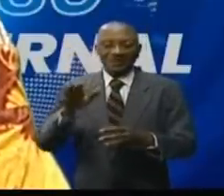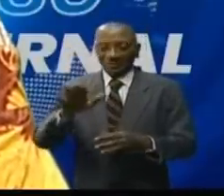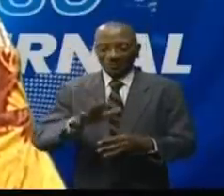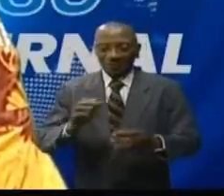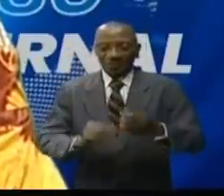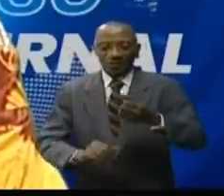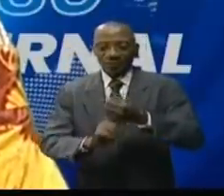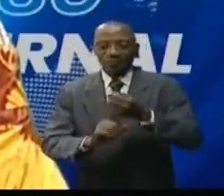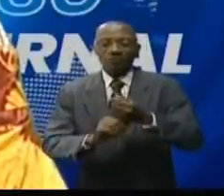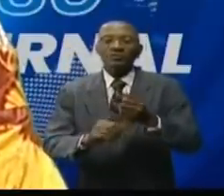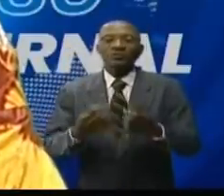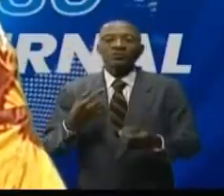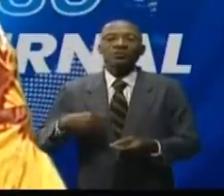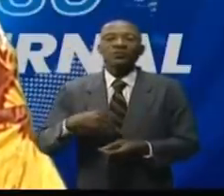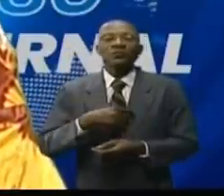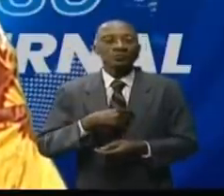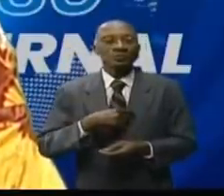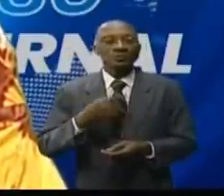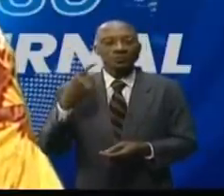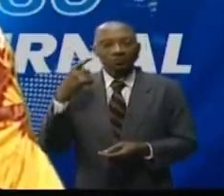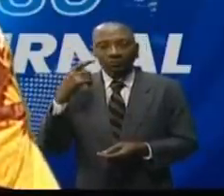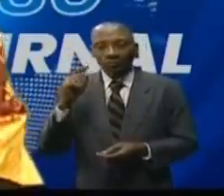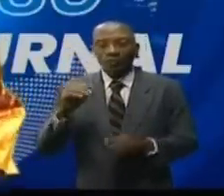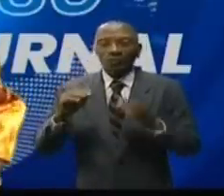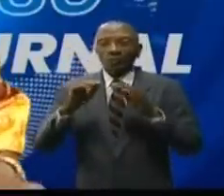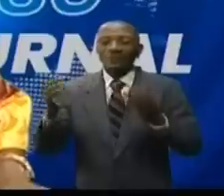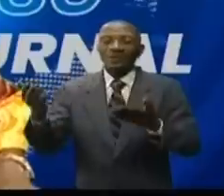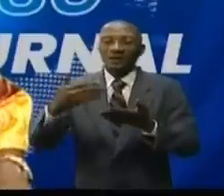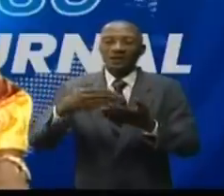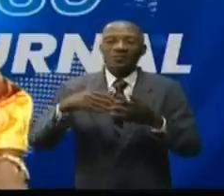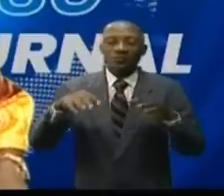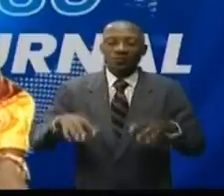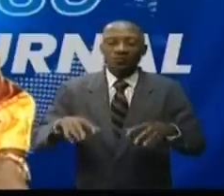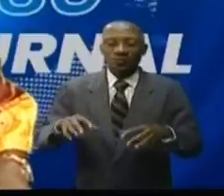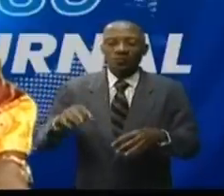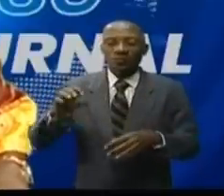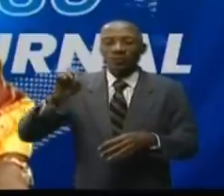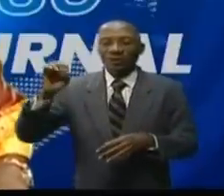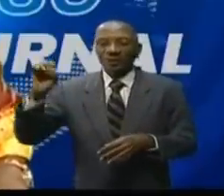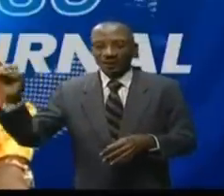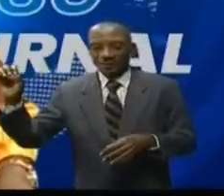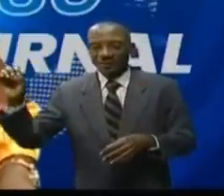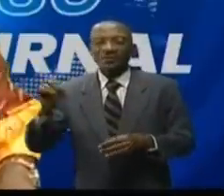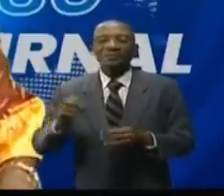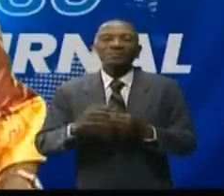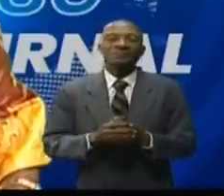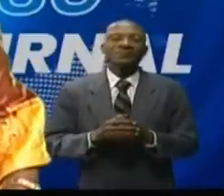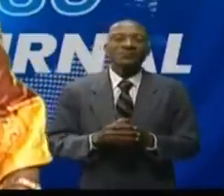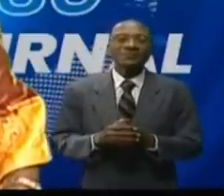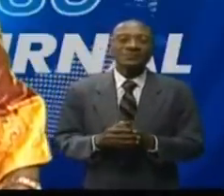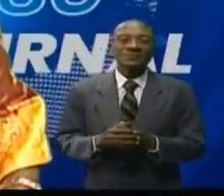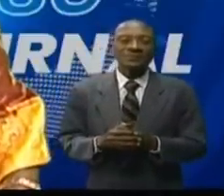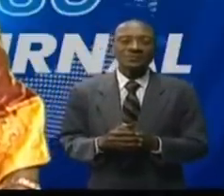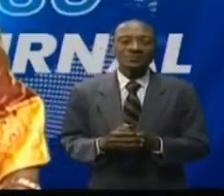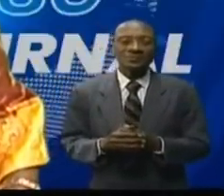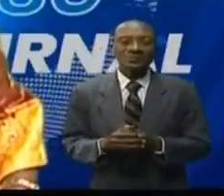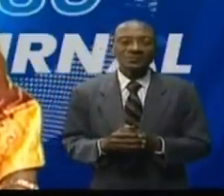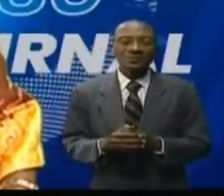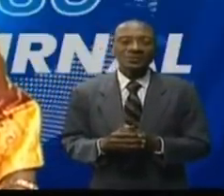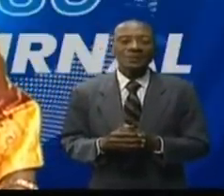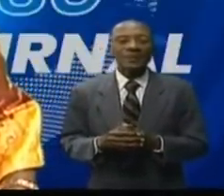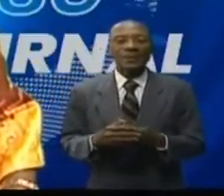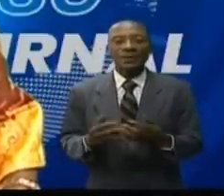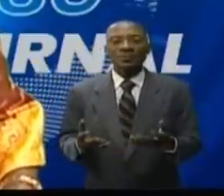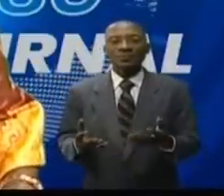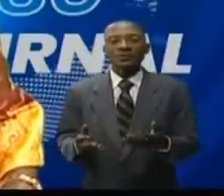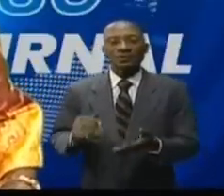a occupé une bonne place pendant les discussions au cours d'un point de presse tenu à l'issue de cette rencontre. Le président kényan a